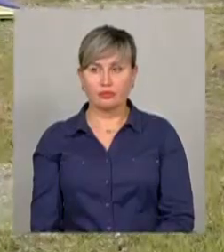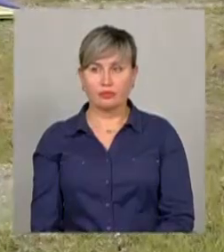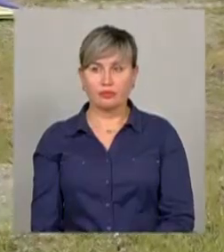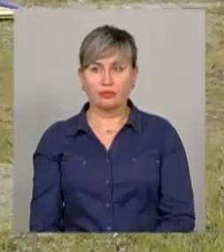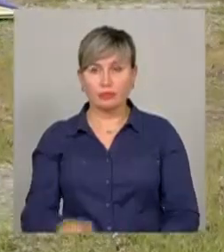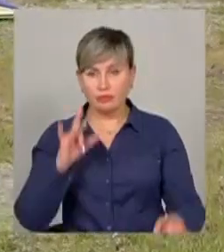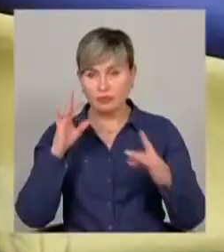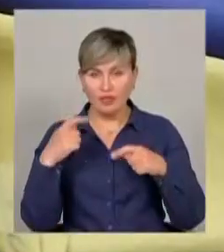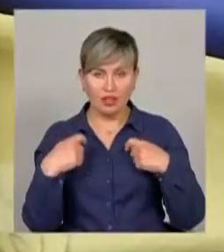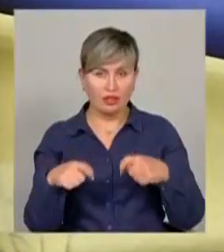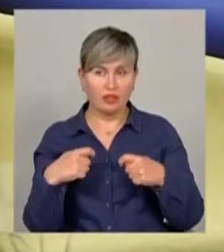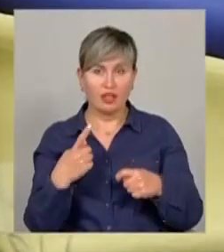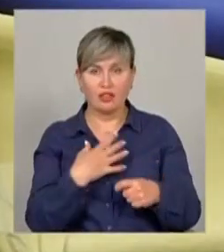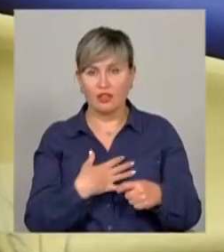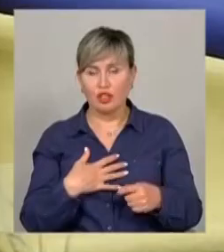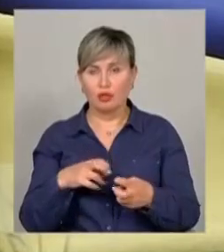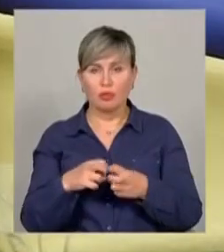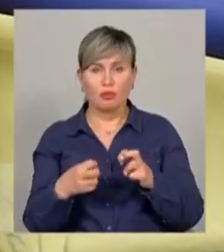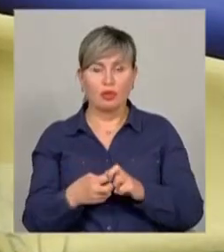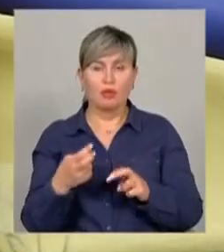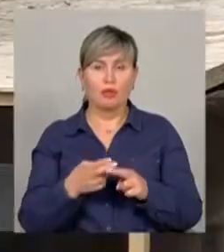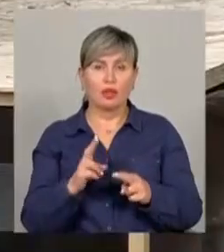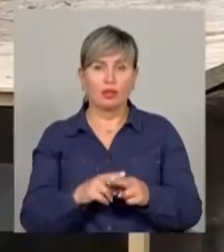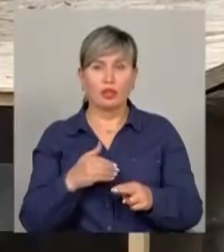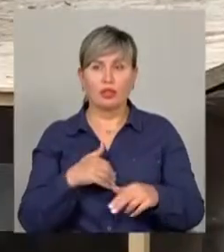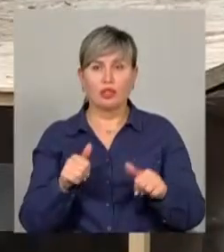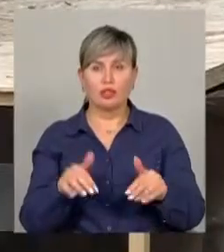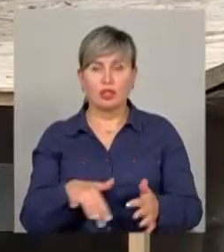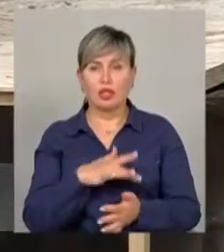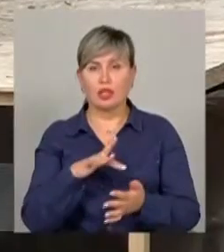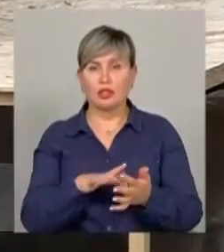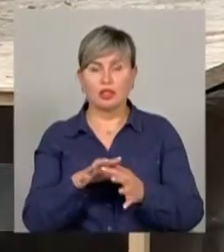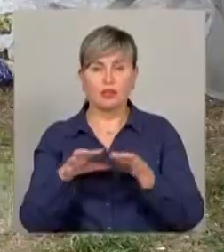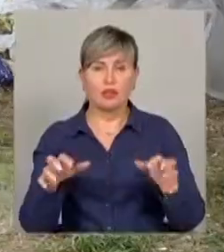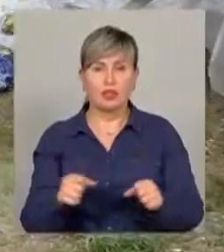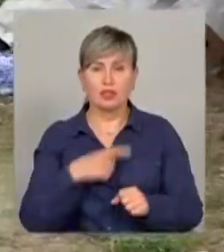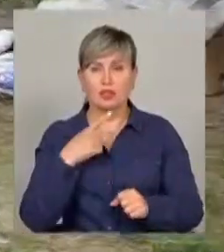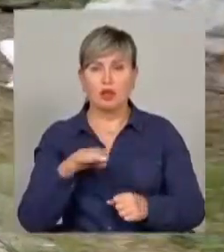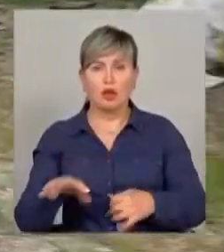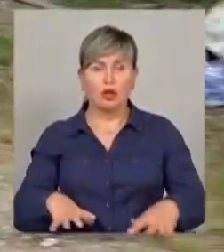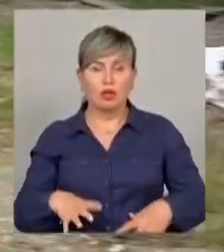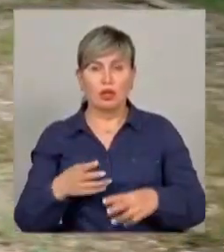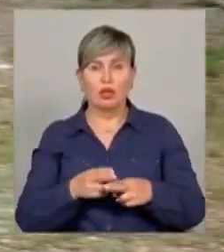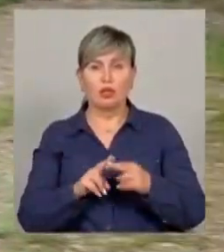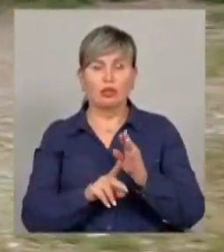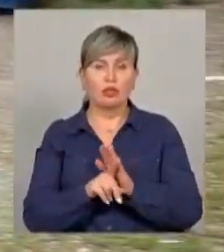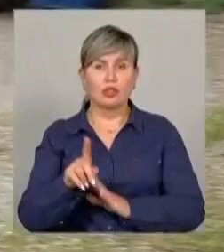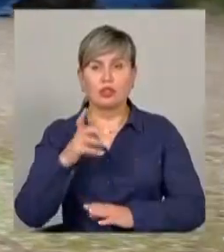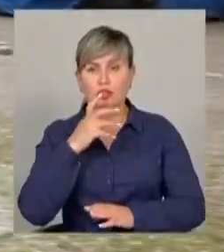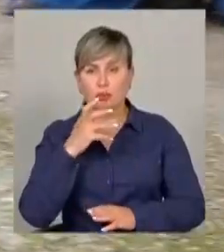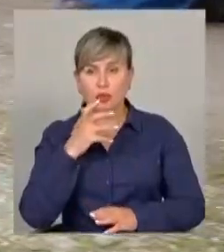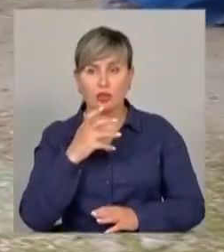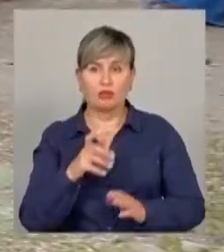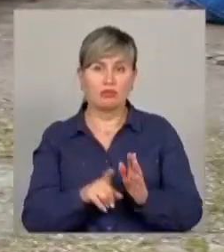Стихийная торговля – одна из насущных проблем, которую всерьез намерены решать городские власти. Речь идет о рынке, который с наступлением тепла